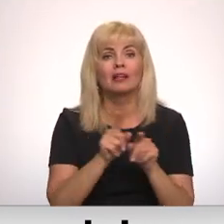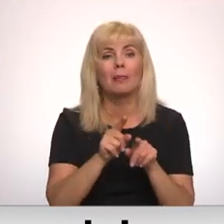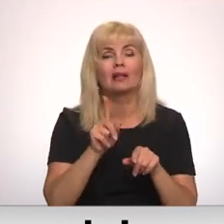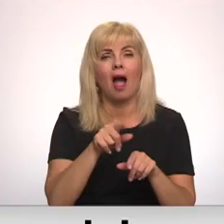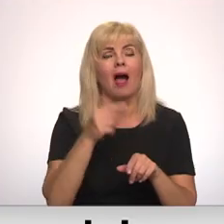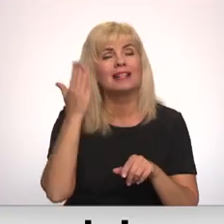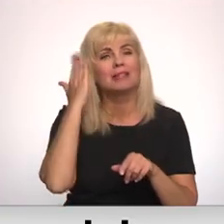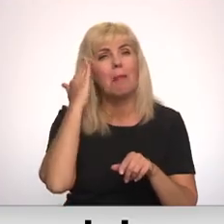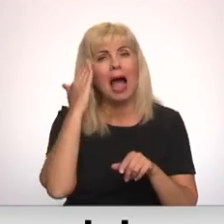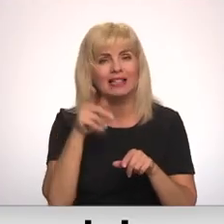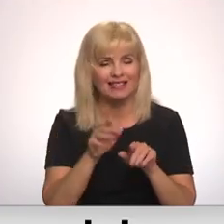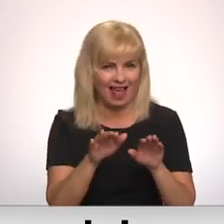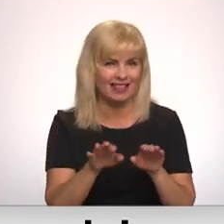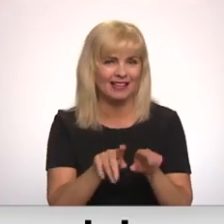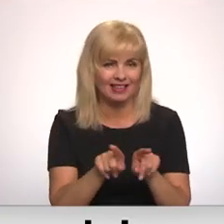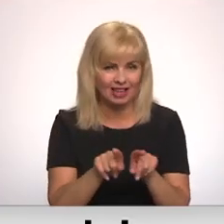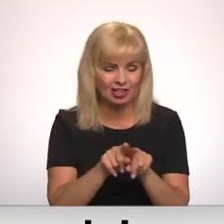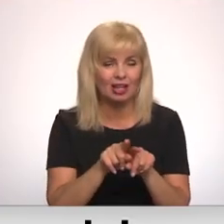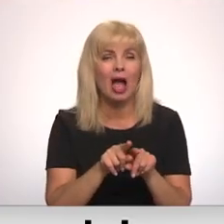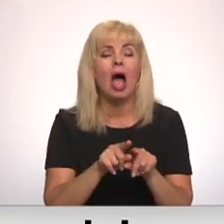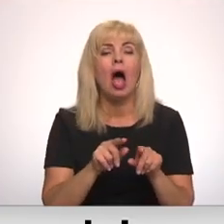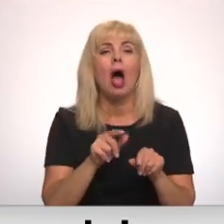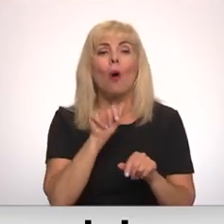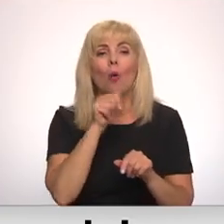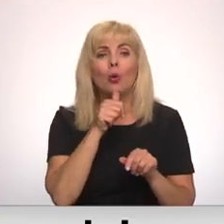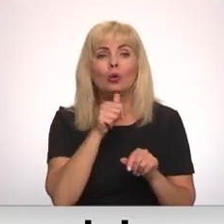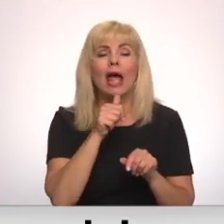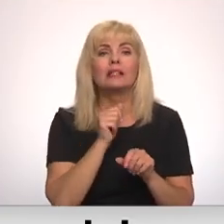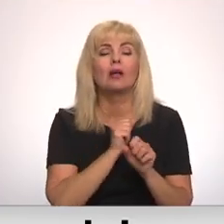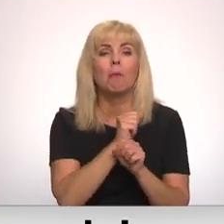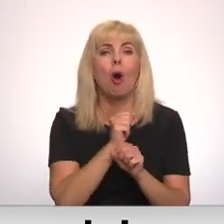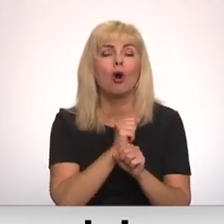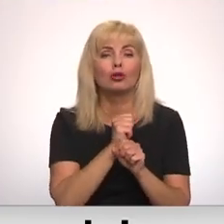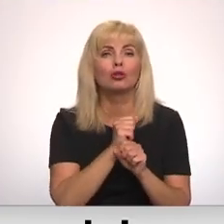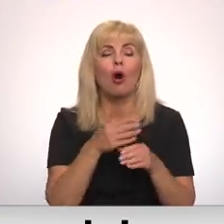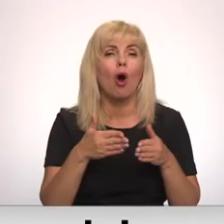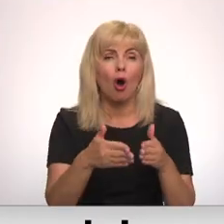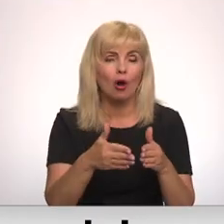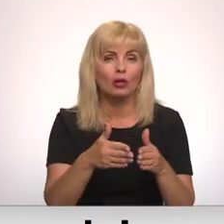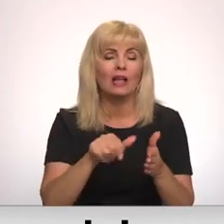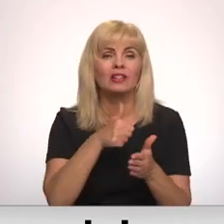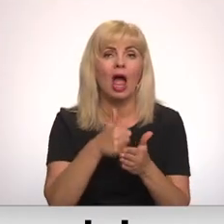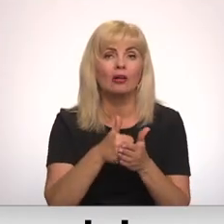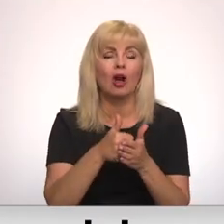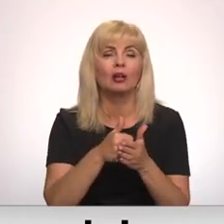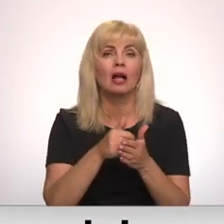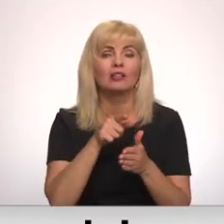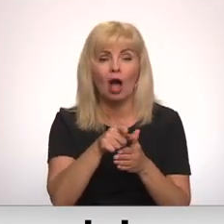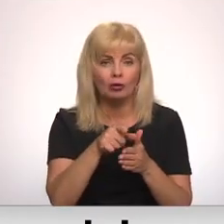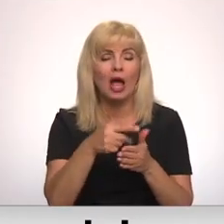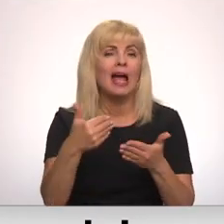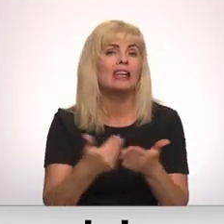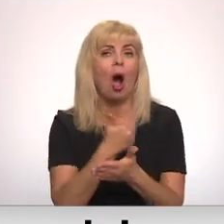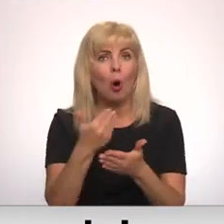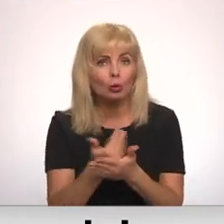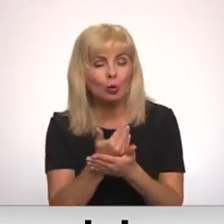Kā RTV skaidro Latvijas ūdens motorsporta federācijas ģenerālsekretāri, Tā esot novitāte ātrumlaivu sportā